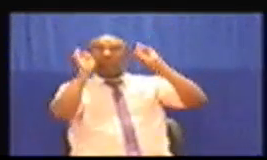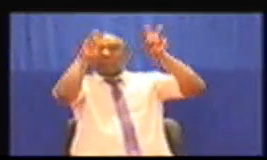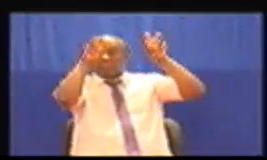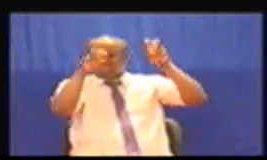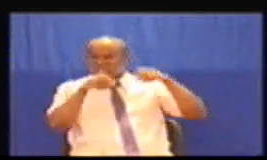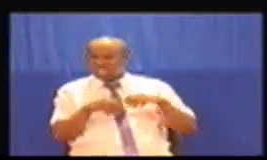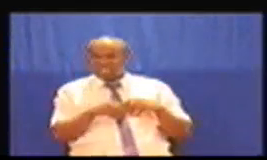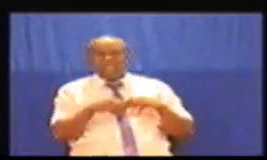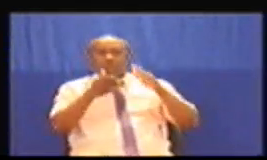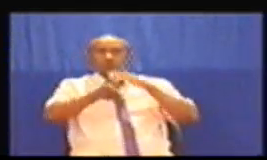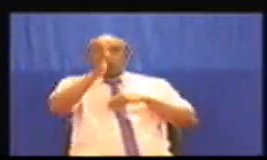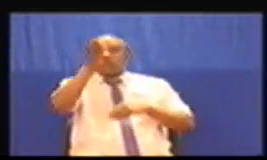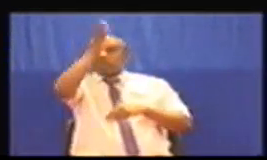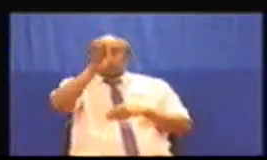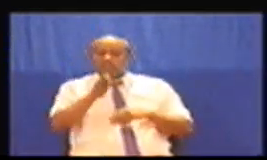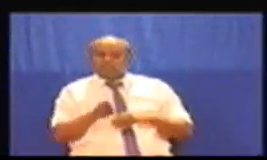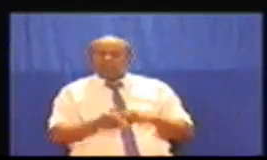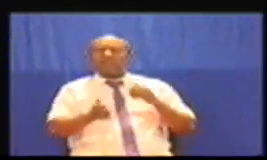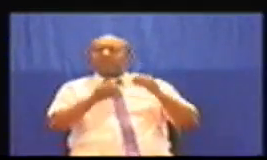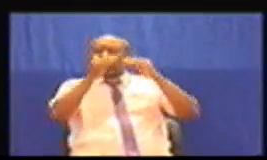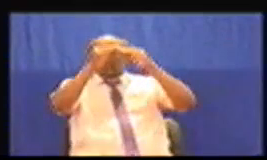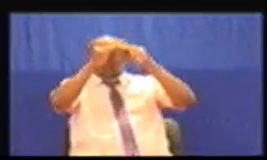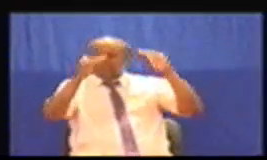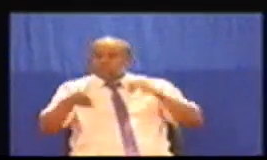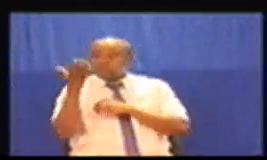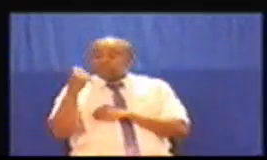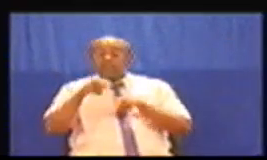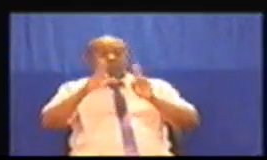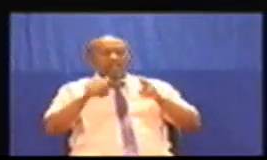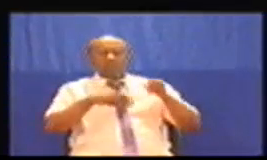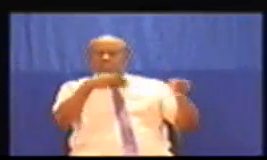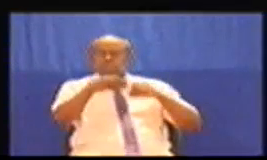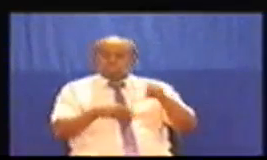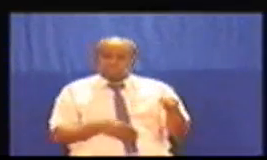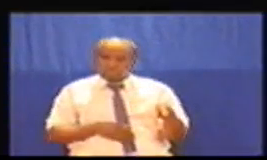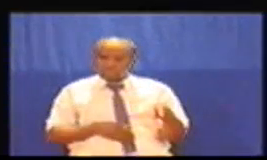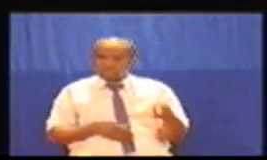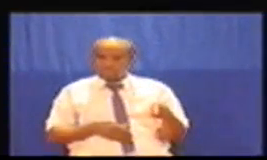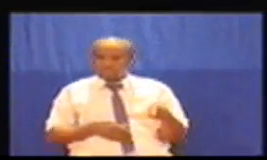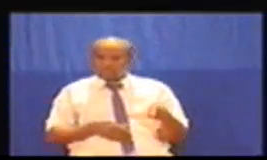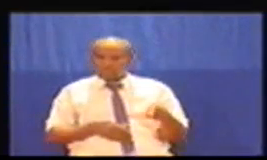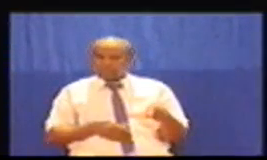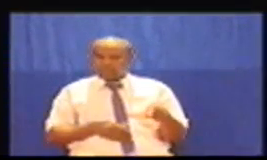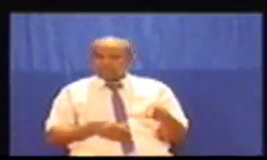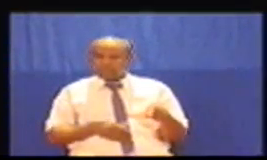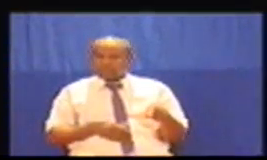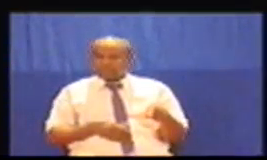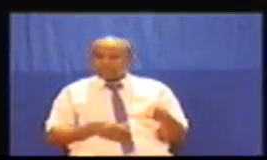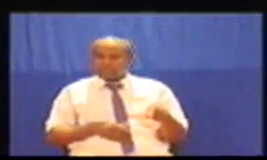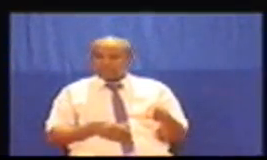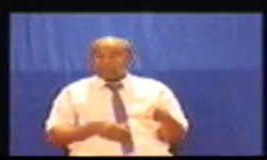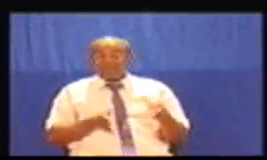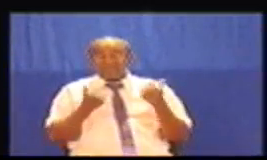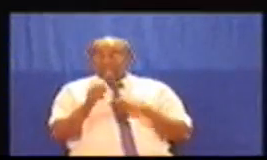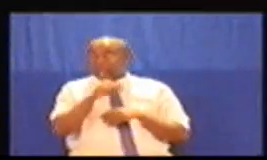kreki, ni machakavu mno yalikuwa. Mpaka wakati fulani zikazi natolewa hoja kwamba halmashauri za